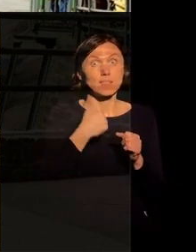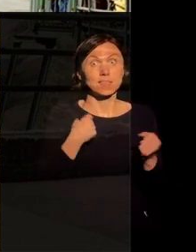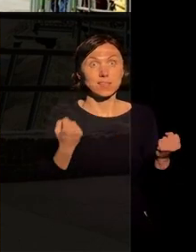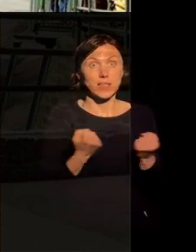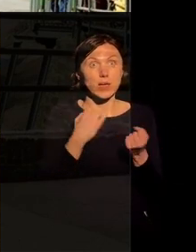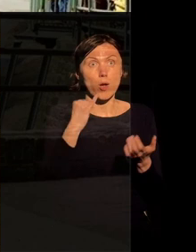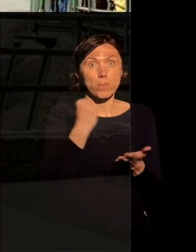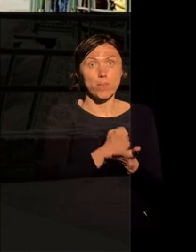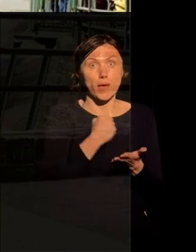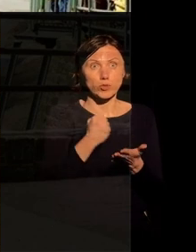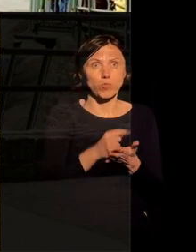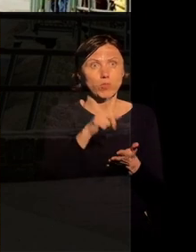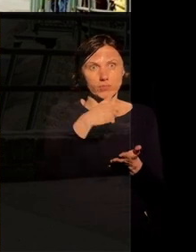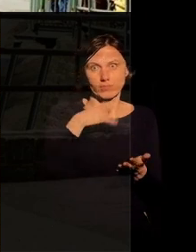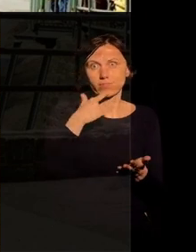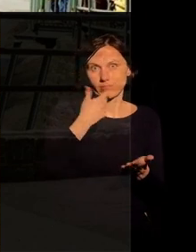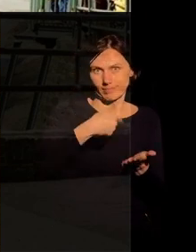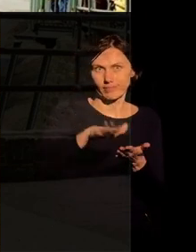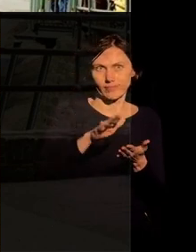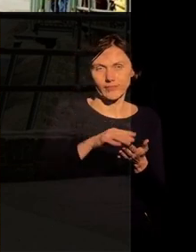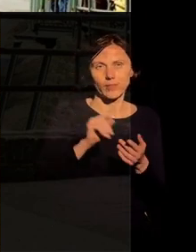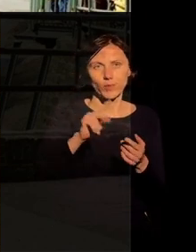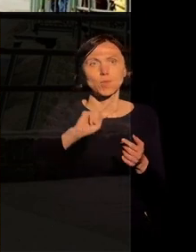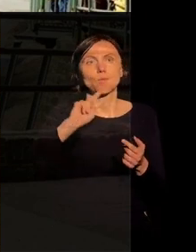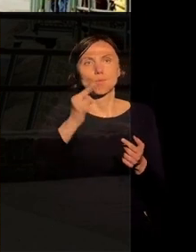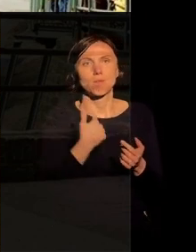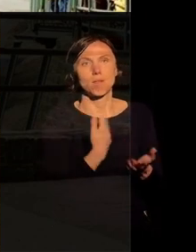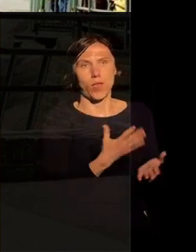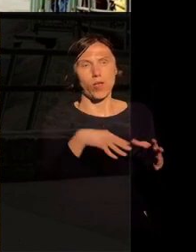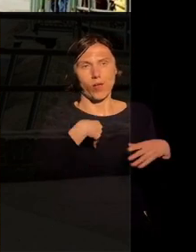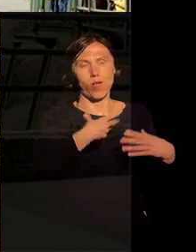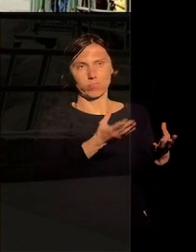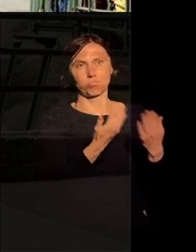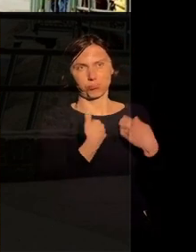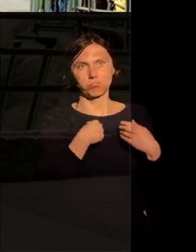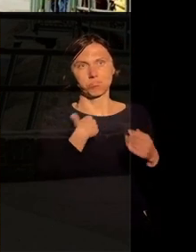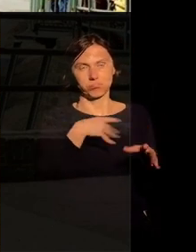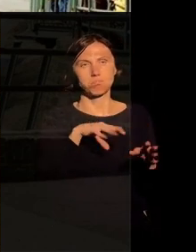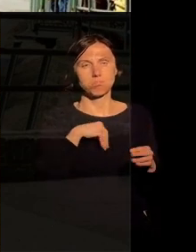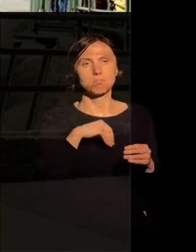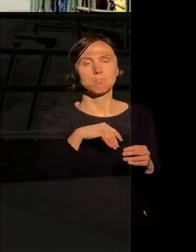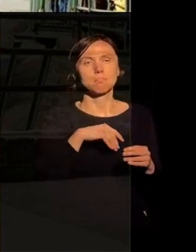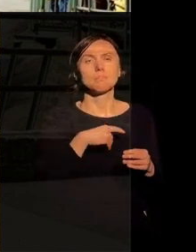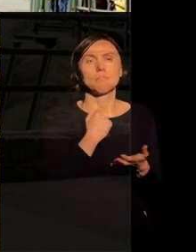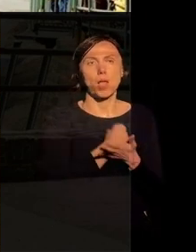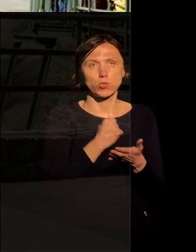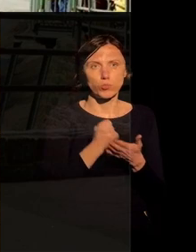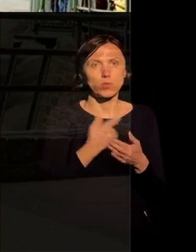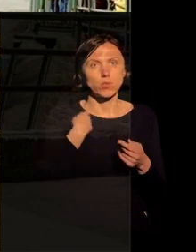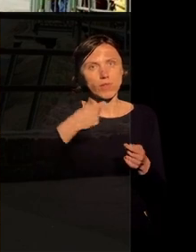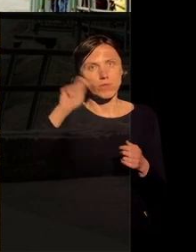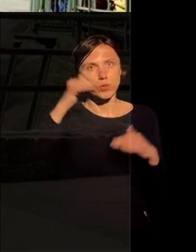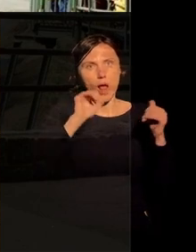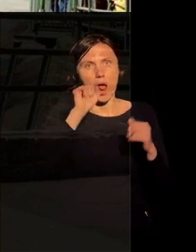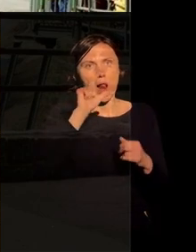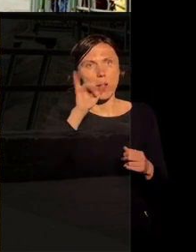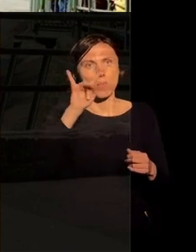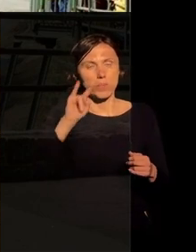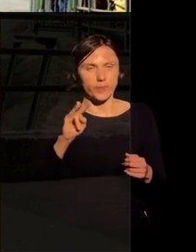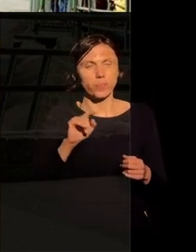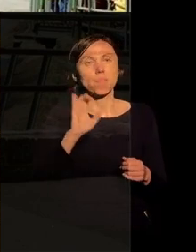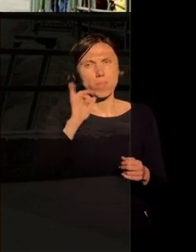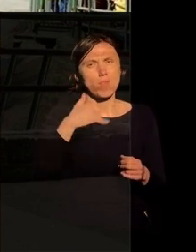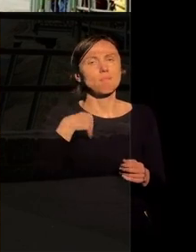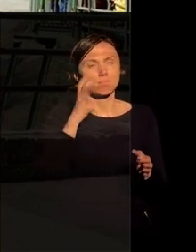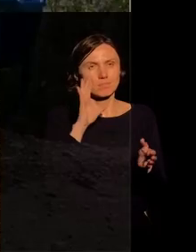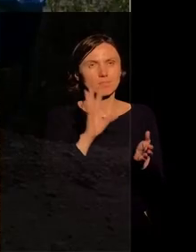o paszport, to mi odmówiono. Dopiero za drugim razem dostałem paszport i pojechałem wtedy w Alpy. Potem w te Alpy bardzo